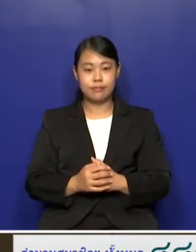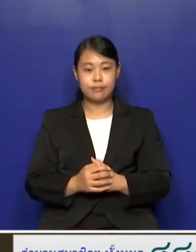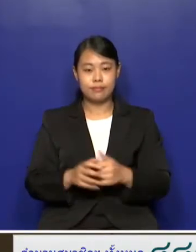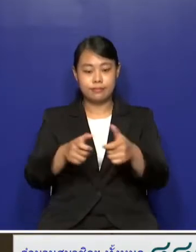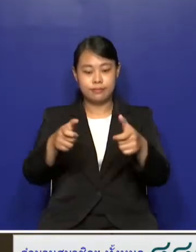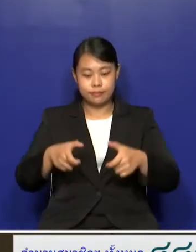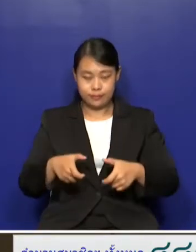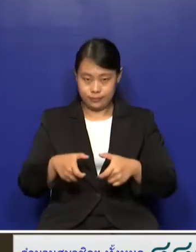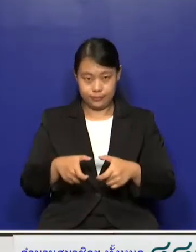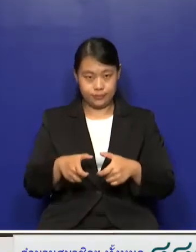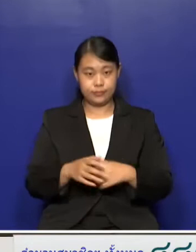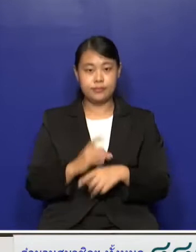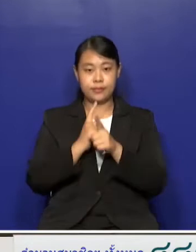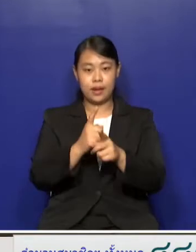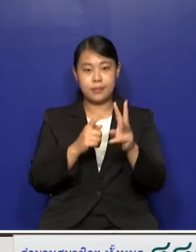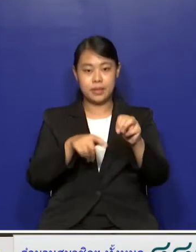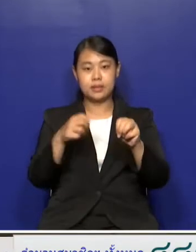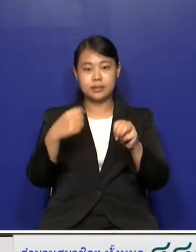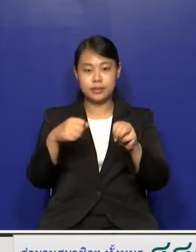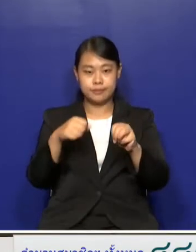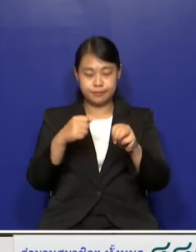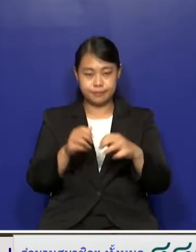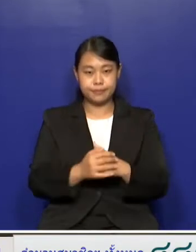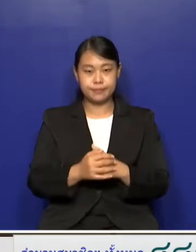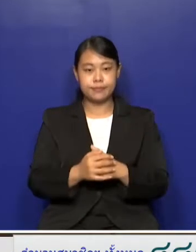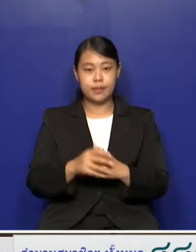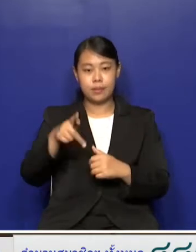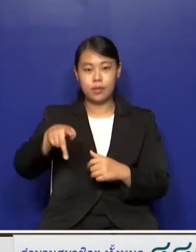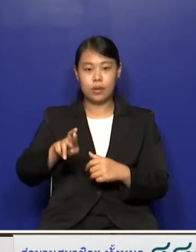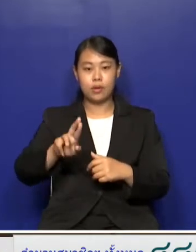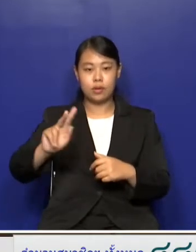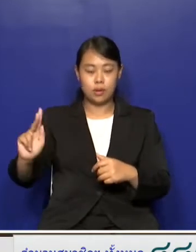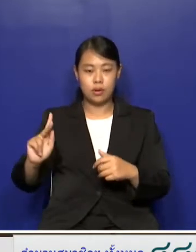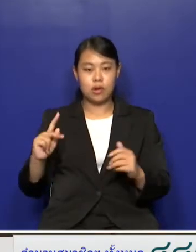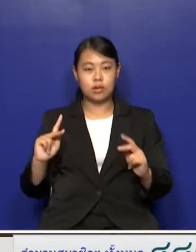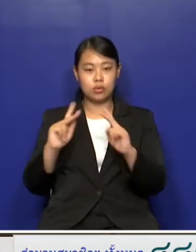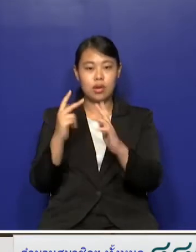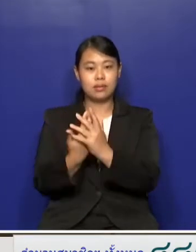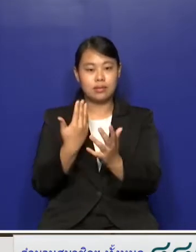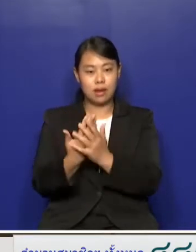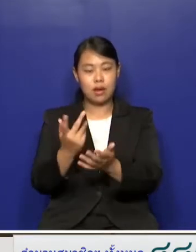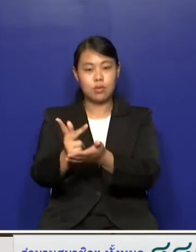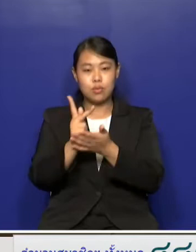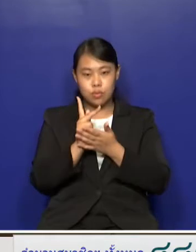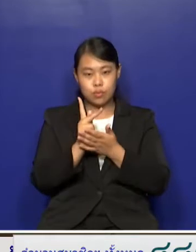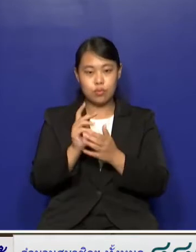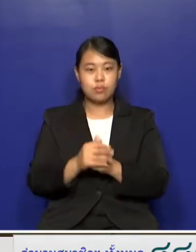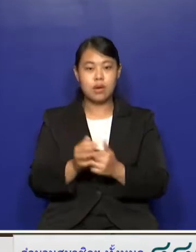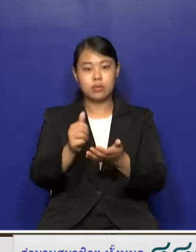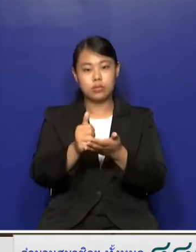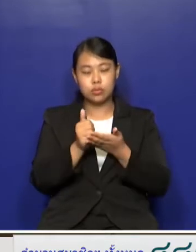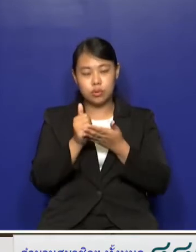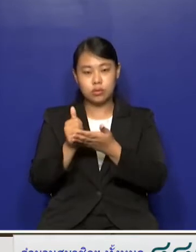การยังงานตามมาตรา 10นะครับของพระราชกำหนดให้อำนาจกระทรวงการคลังกู้เงินเพื่อแก้ปัญหายาฟื้นฟูเศรษฐกิจ